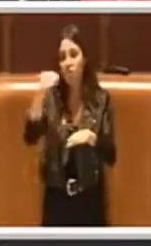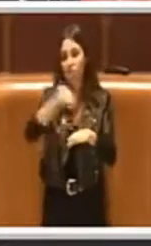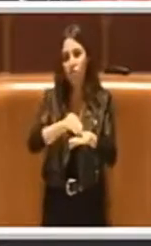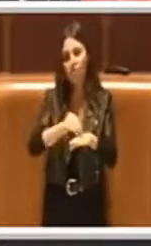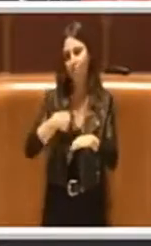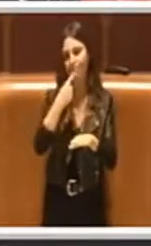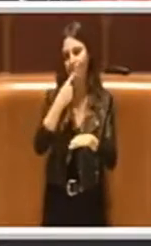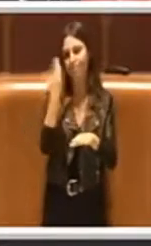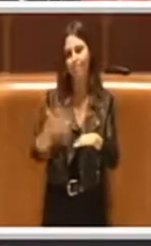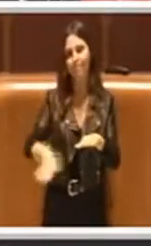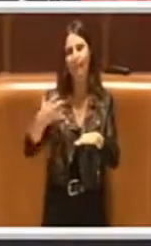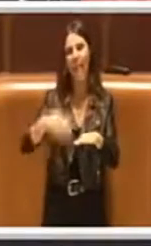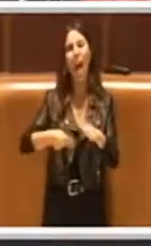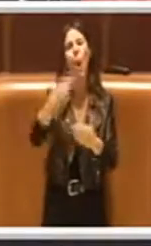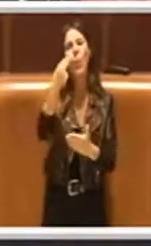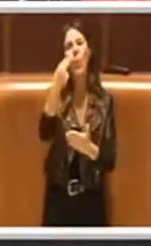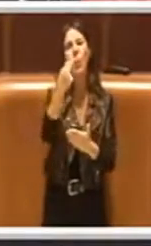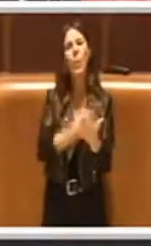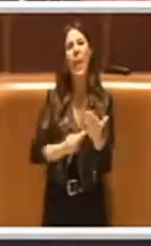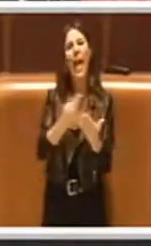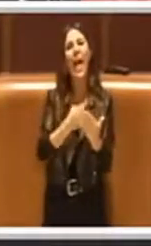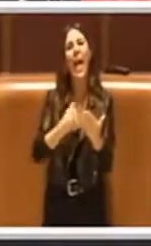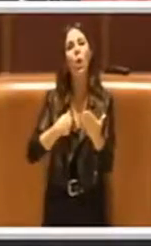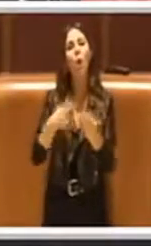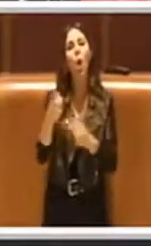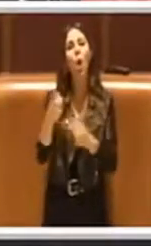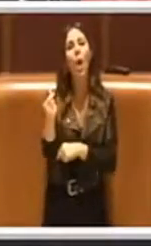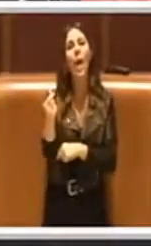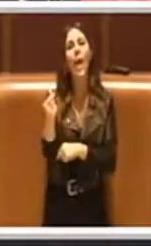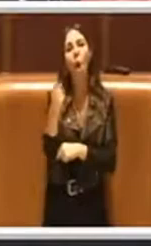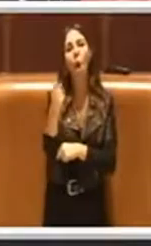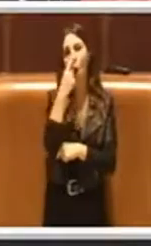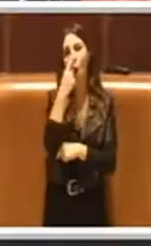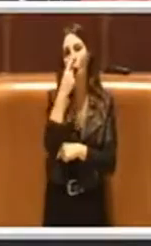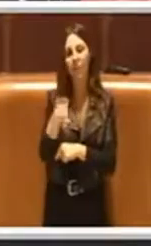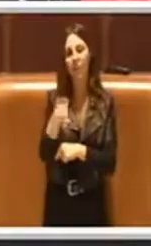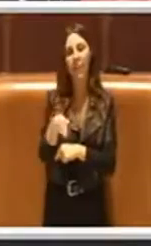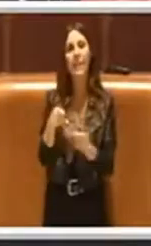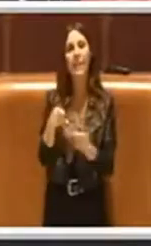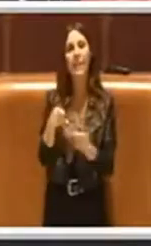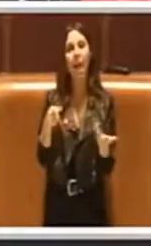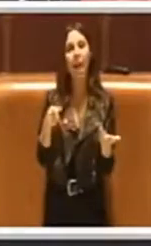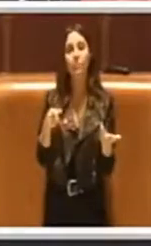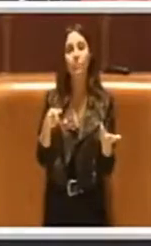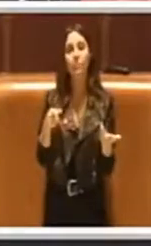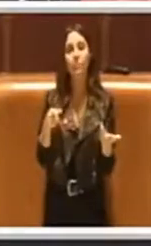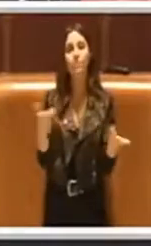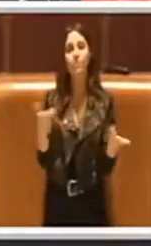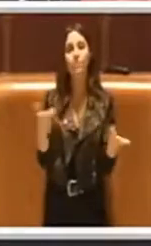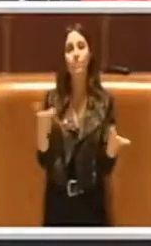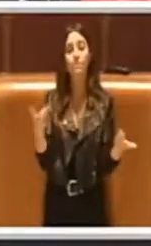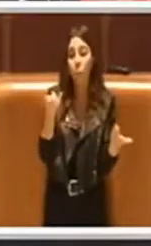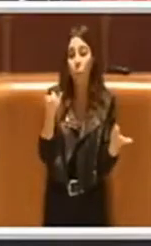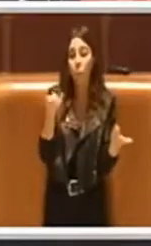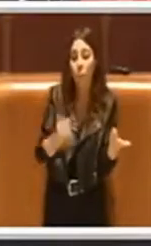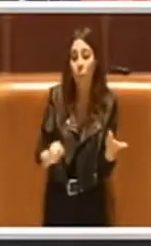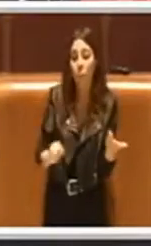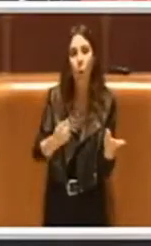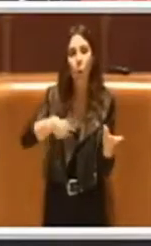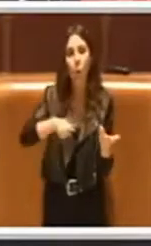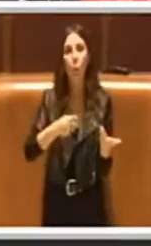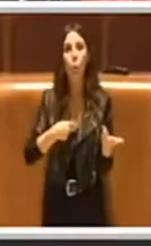detto prima al piano economico e finanziario che dove alla fine abbiamo